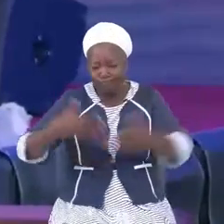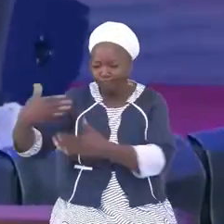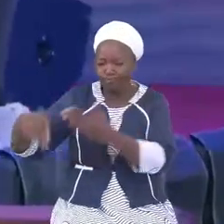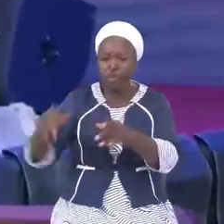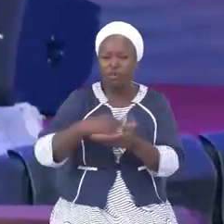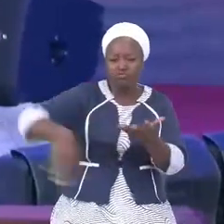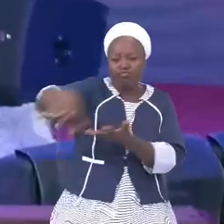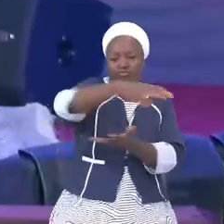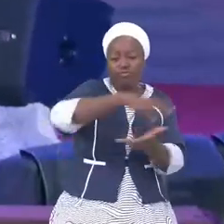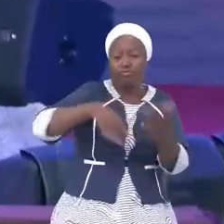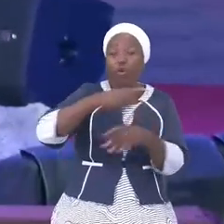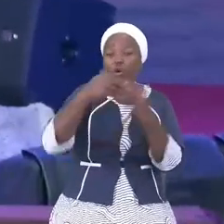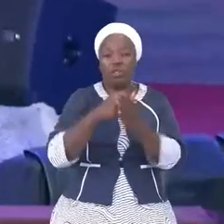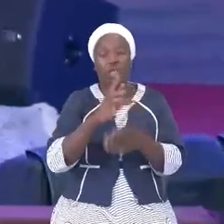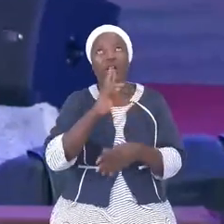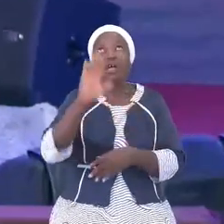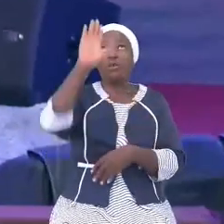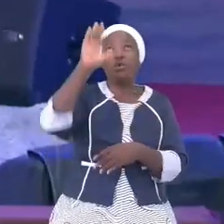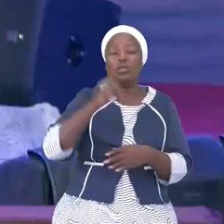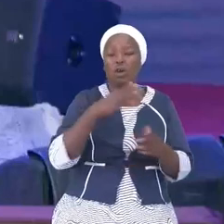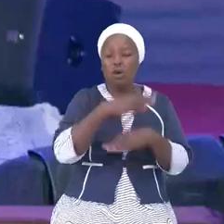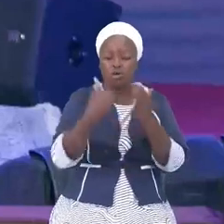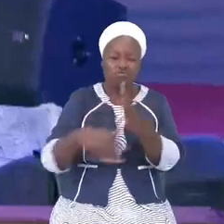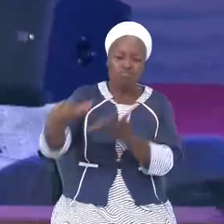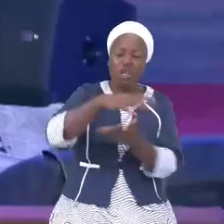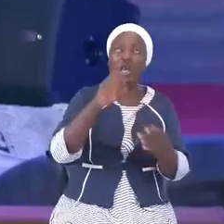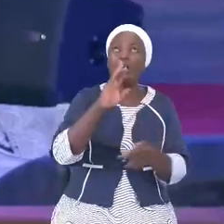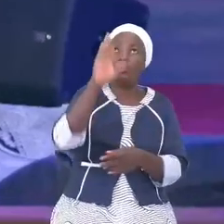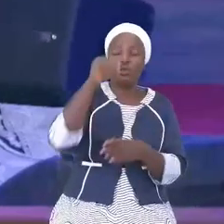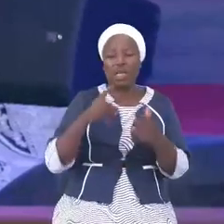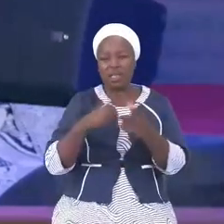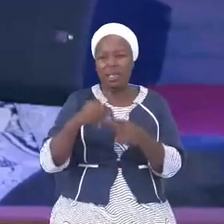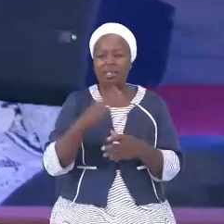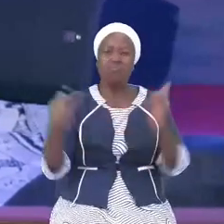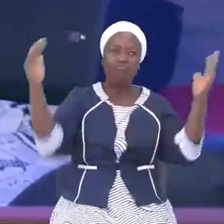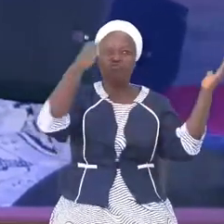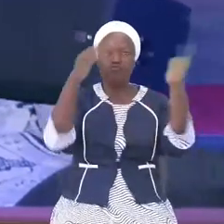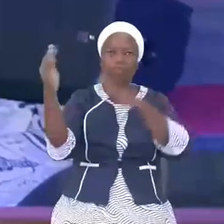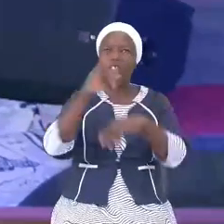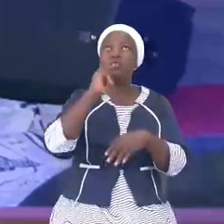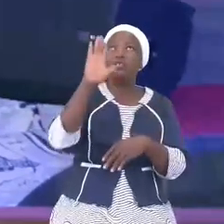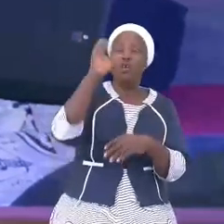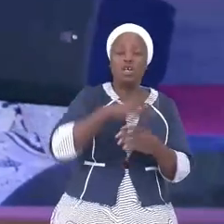moi. Les vagues sont à toi, les flots sont à toi, le vent est à toi, la baleine est à toi.